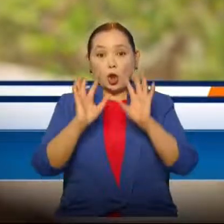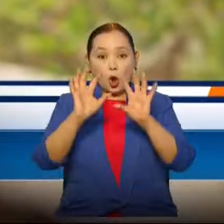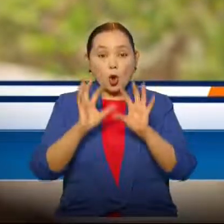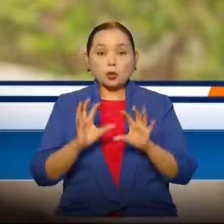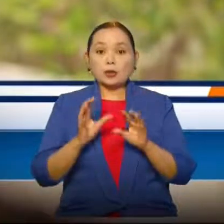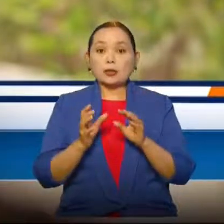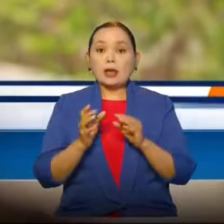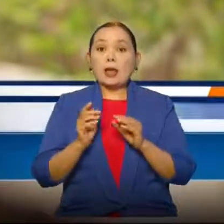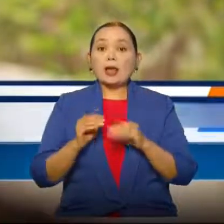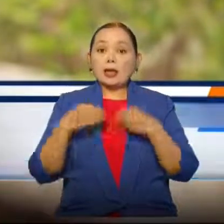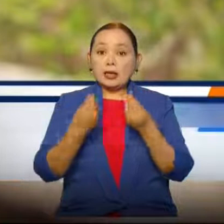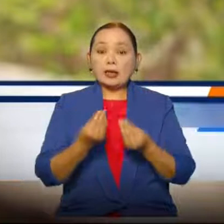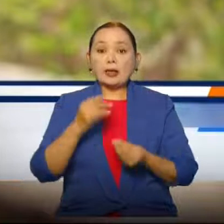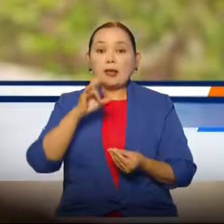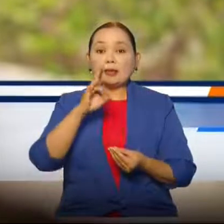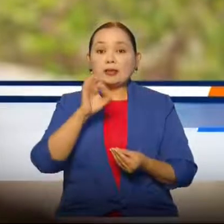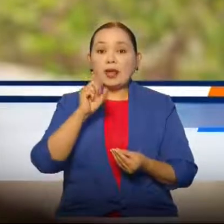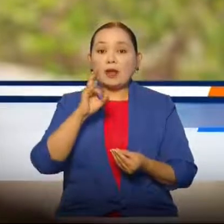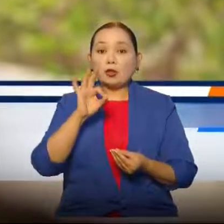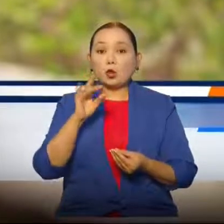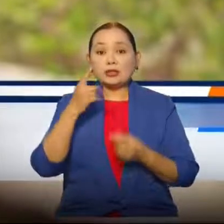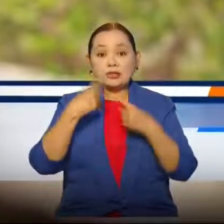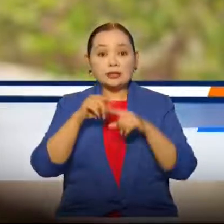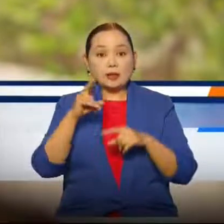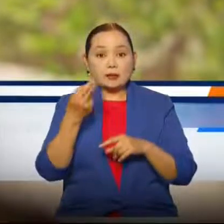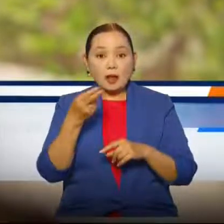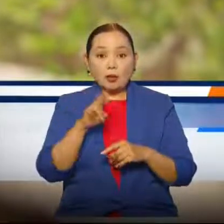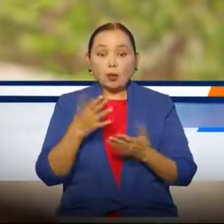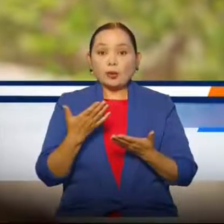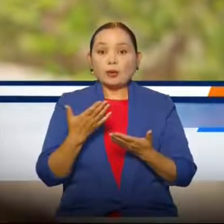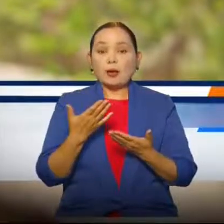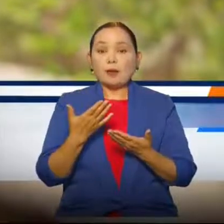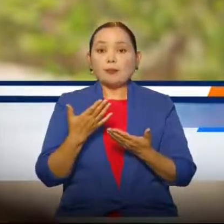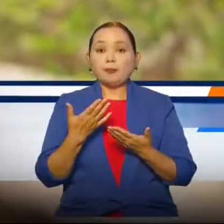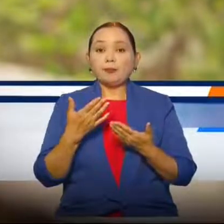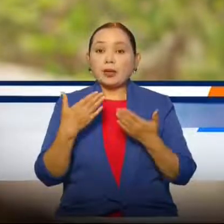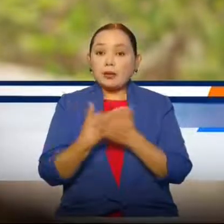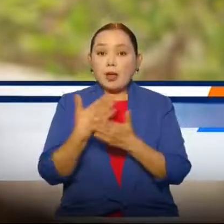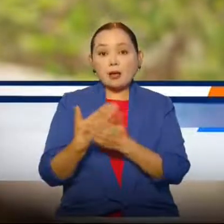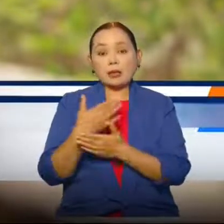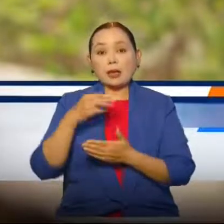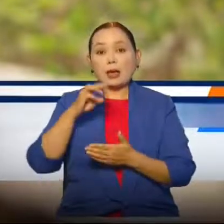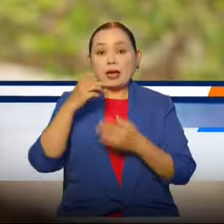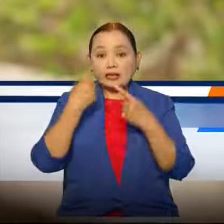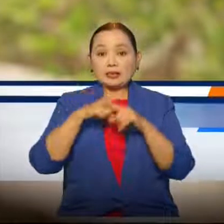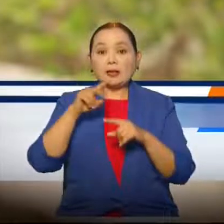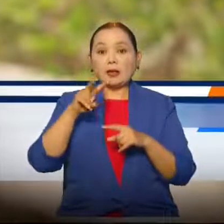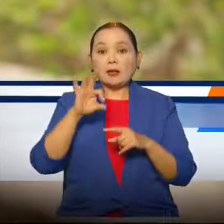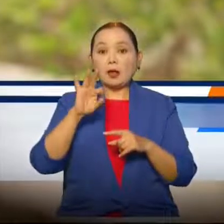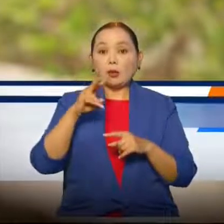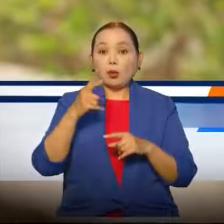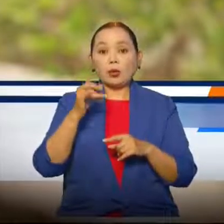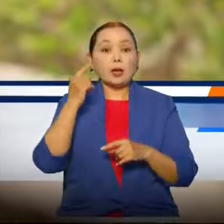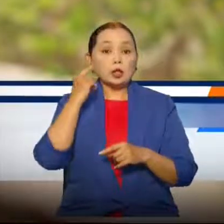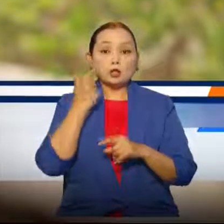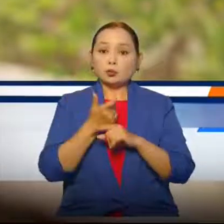davlatlardan keltirilayotgan nanotexnologiyalar, hozirgi anorganik texnologiyalar to'g'risidagi fikrlarni eshitib juda ham